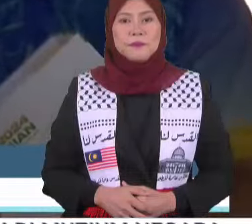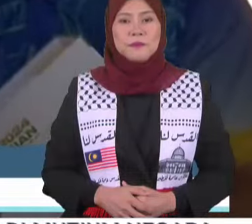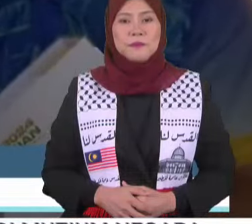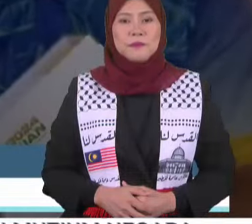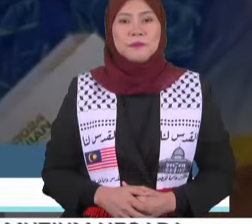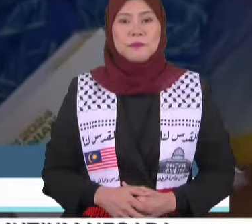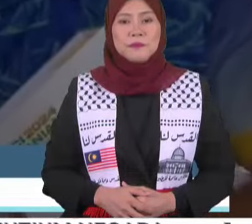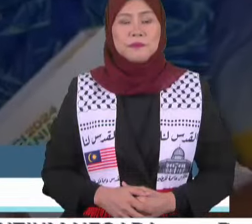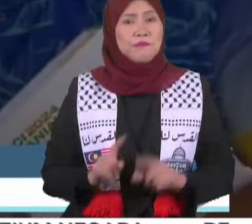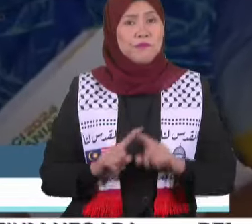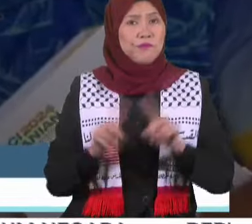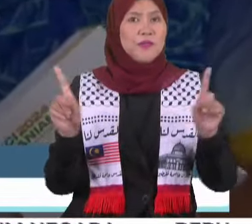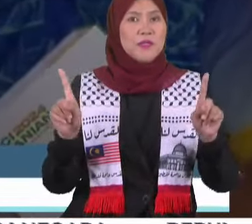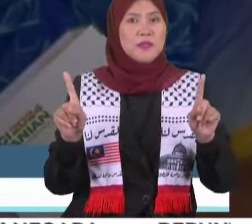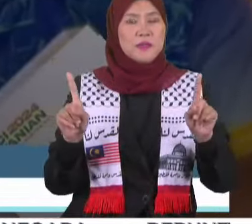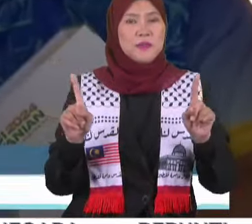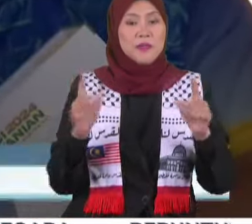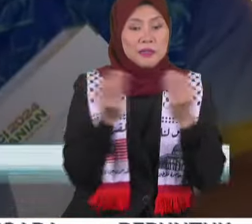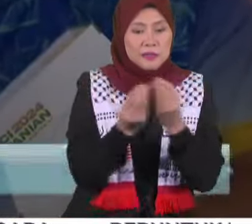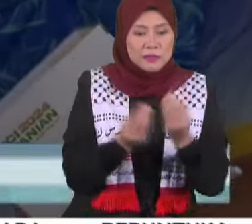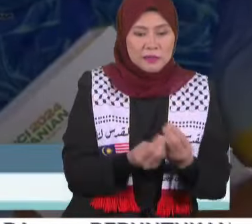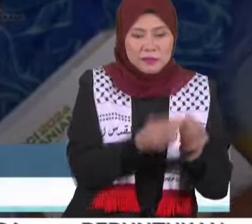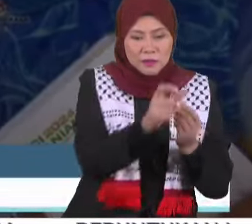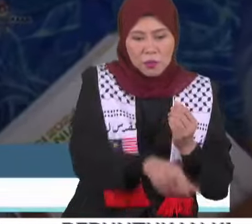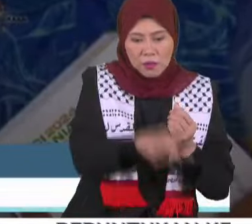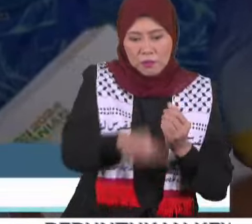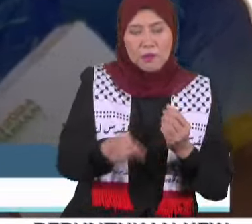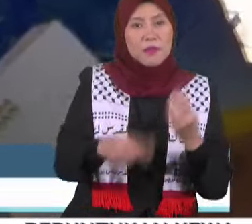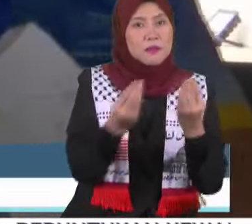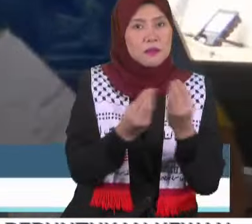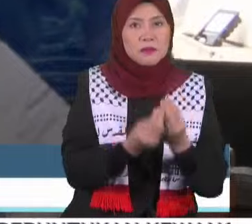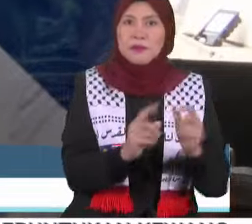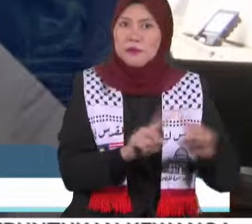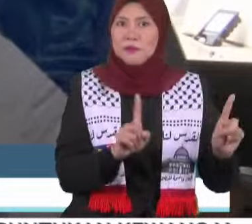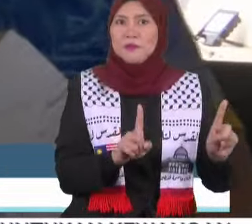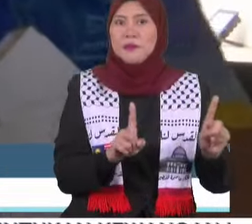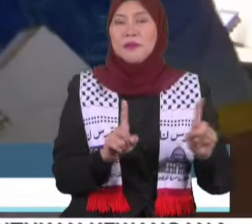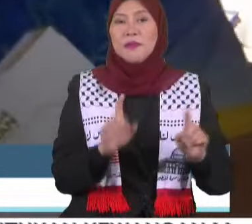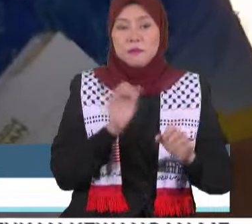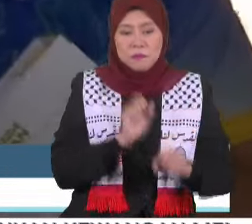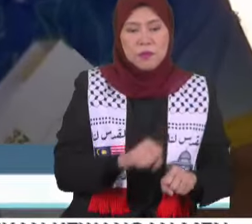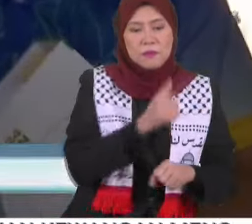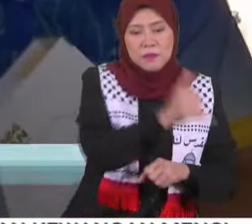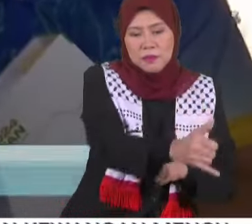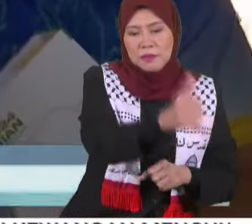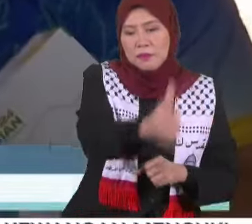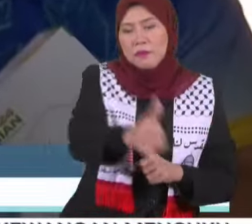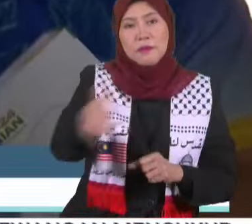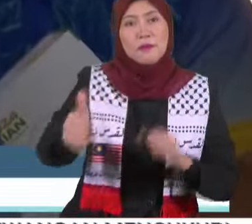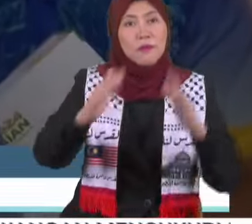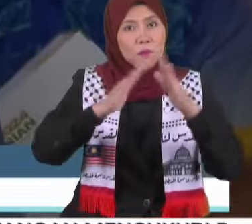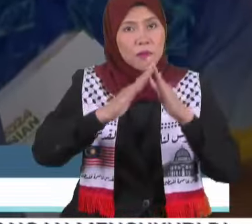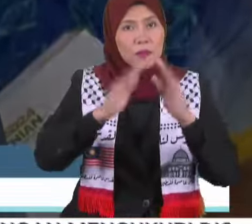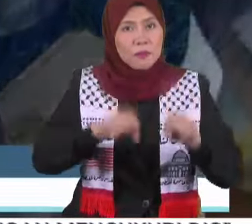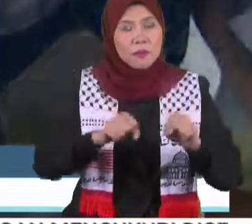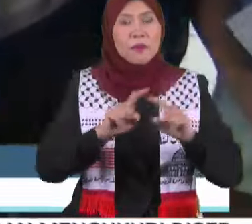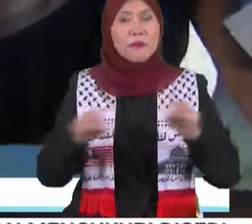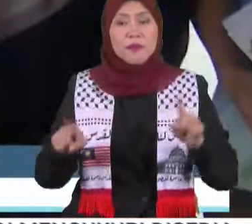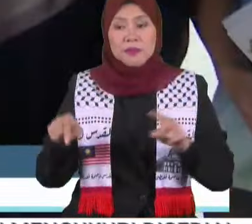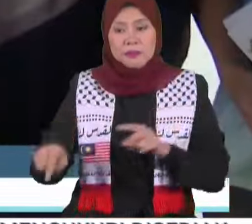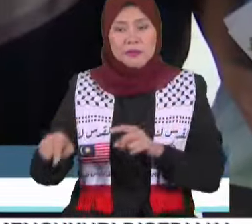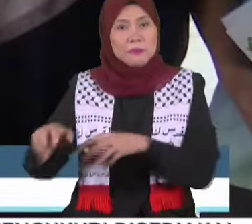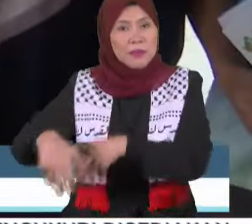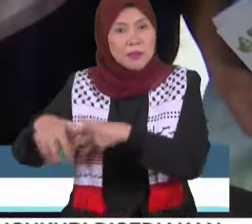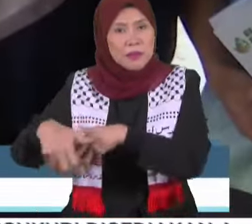Yang ini dia berbeza dengan banci penduduk. Banci penduduk ni kita boleh pergi daripada rumah ke rumah kan, tetapi berbanci-bantian ni kita perlu